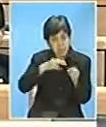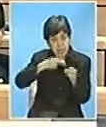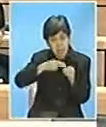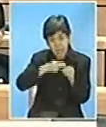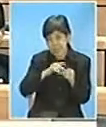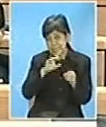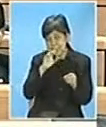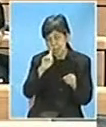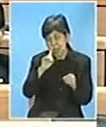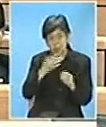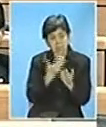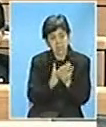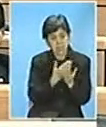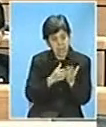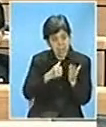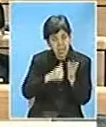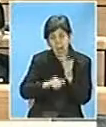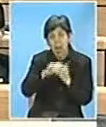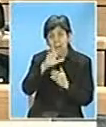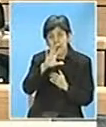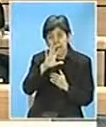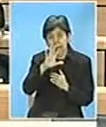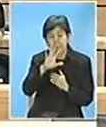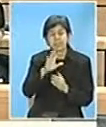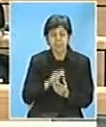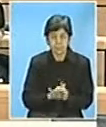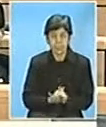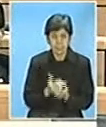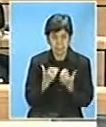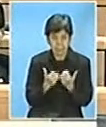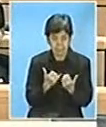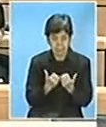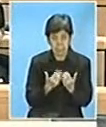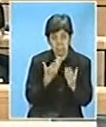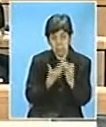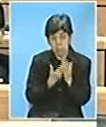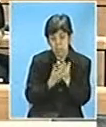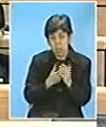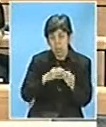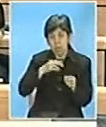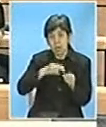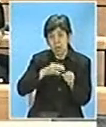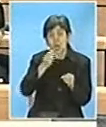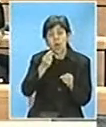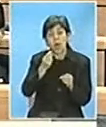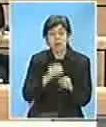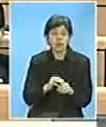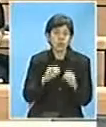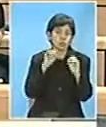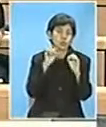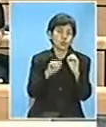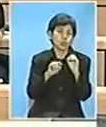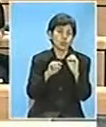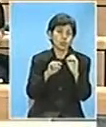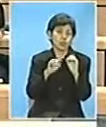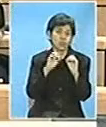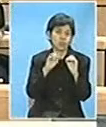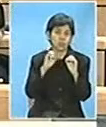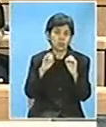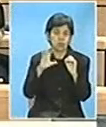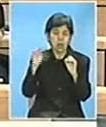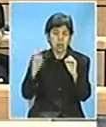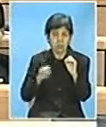ดีเซลนะครับ5บาท31ตังค์ต่อลิตรนะครับปัจจุบันนี้จัดเก็บน้ำมันดีเซลเพียง 0.005 บาท